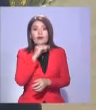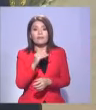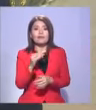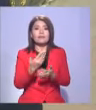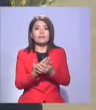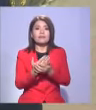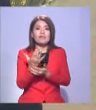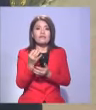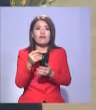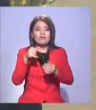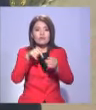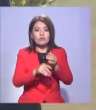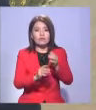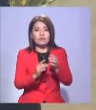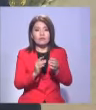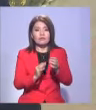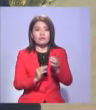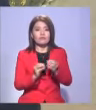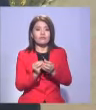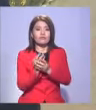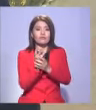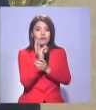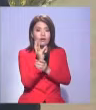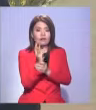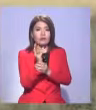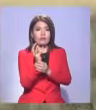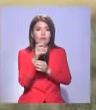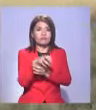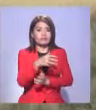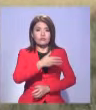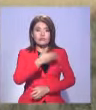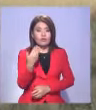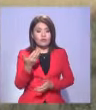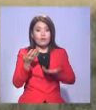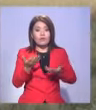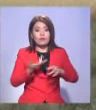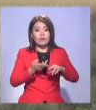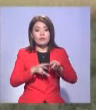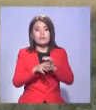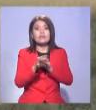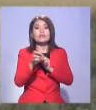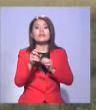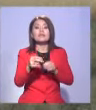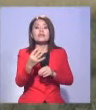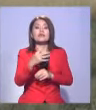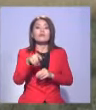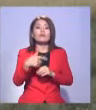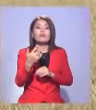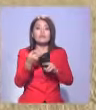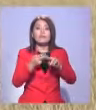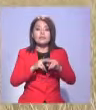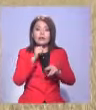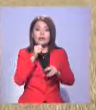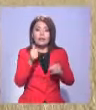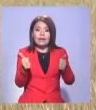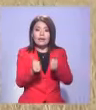соған шабылмаған, бізде тікесінен тұр. Сол себептен орып атыр. Облыстағы егістік алқаптарының 1/4 бөлігі Қостанаймен шектесетін